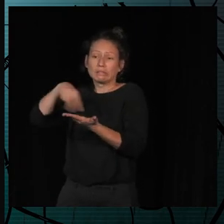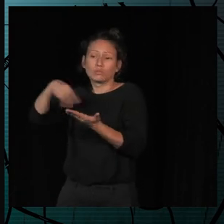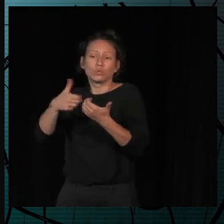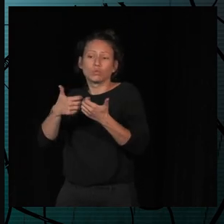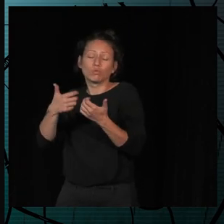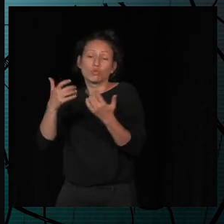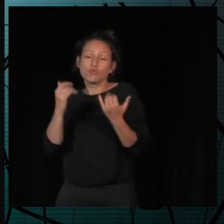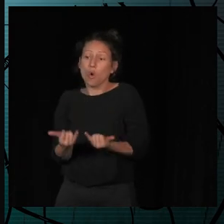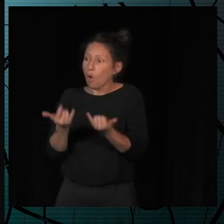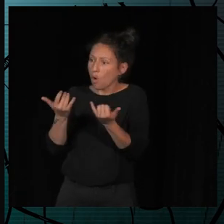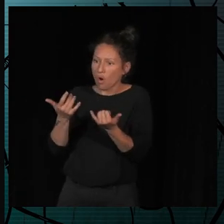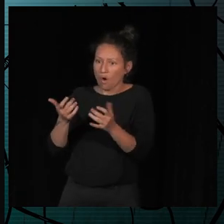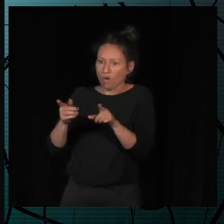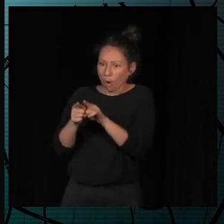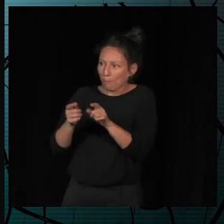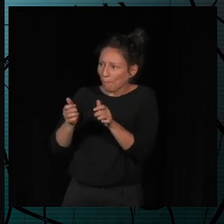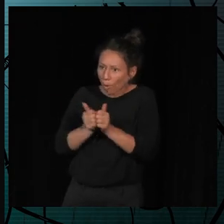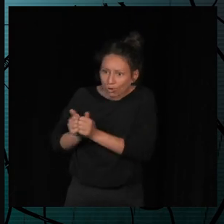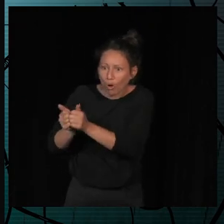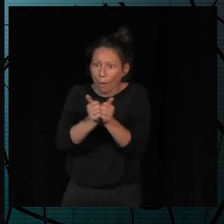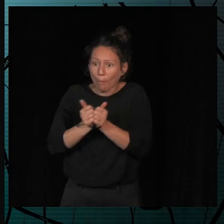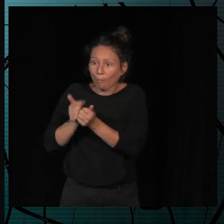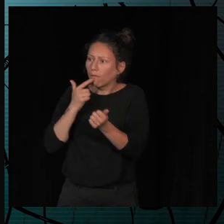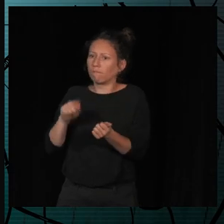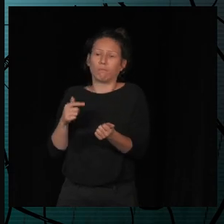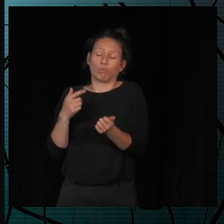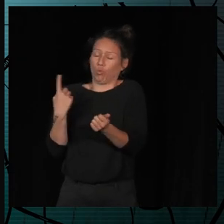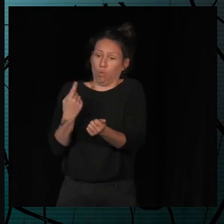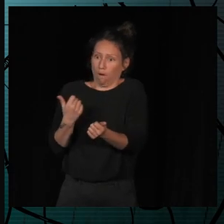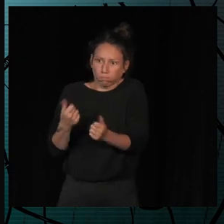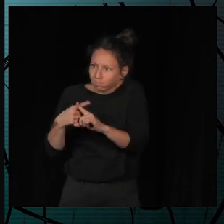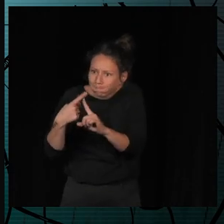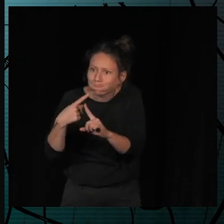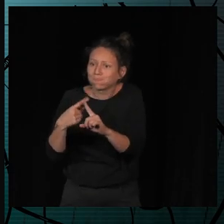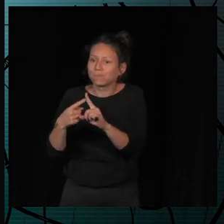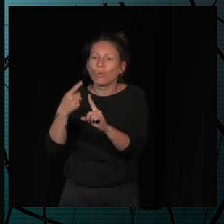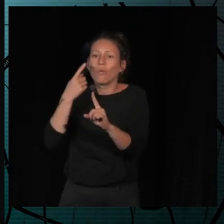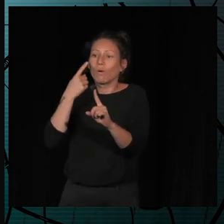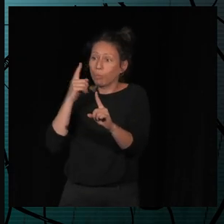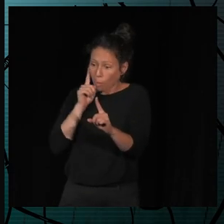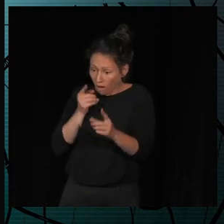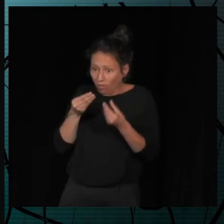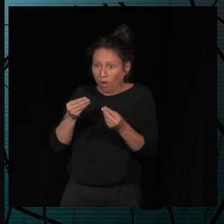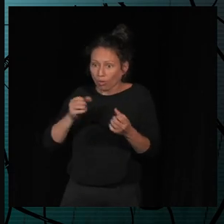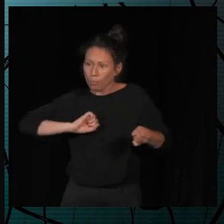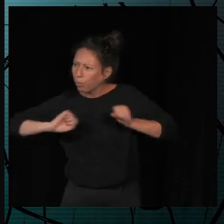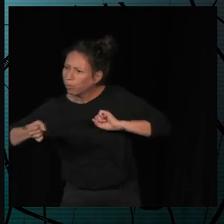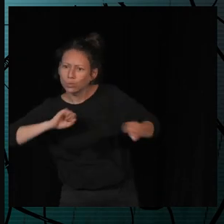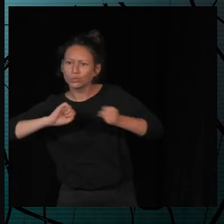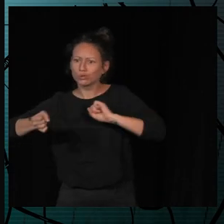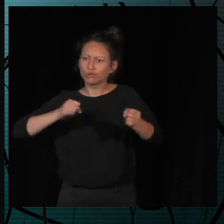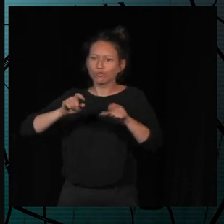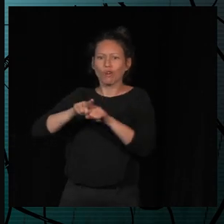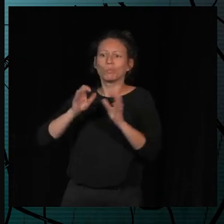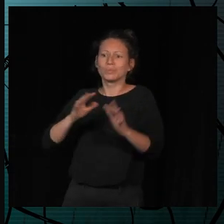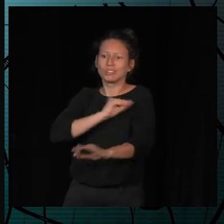bouger les personnes et on pourrait se dire c'est un jeu de danse c'est un jeu pour les filles bah que Nani parce que les filles elles ont peur de leur rapport au corps